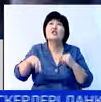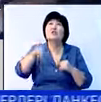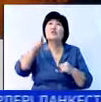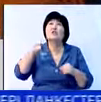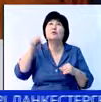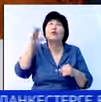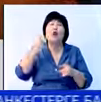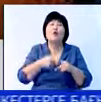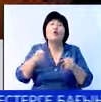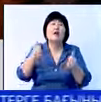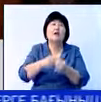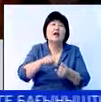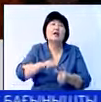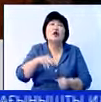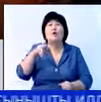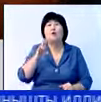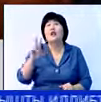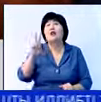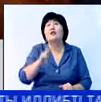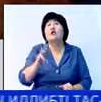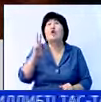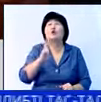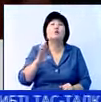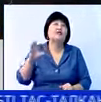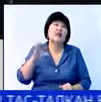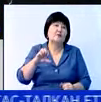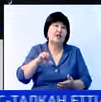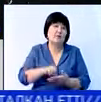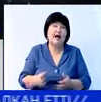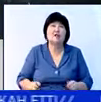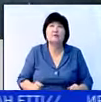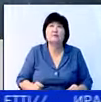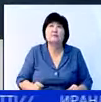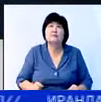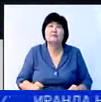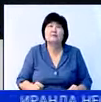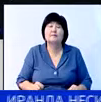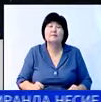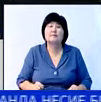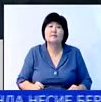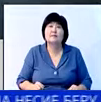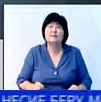жақты. Олардың қатарында Мұхтар Ниязов пен Нұрым Сәлімгереев бар.